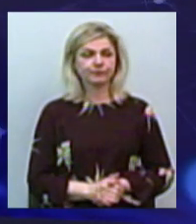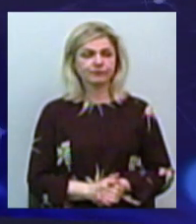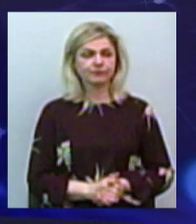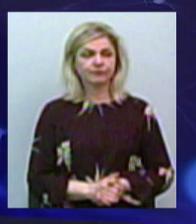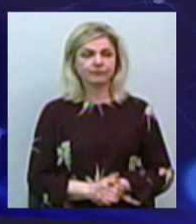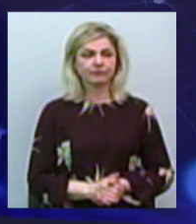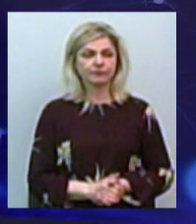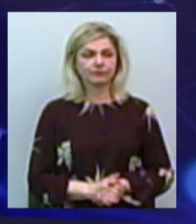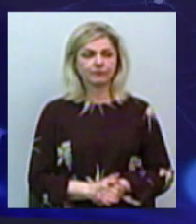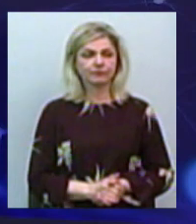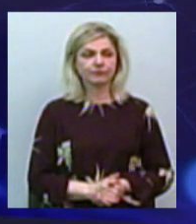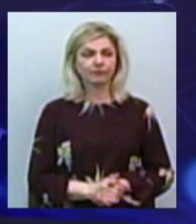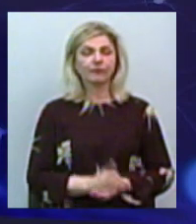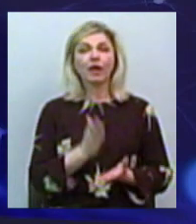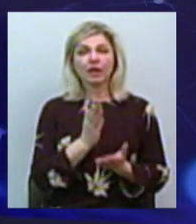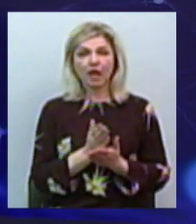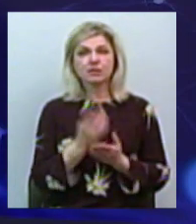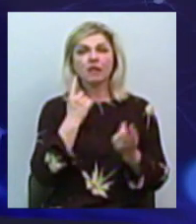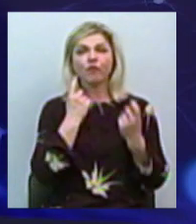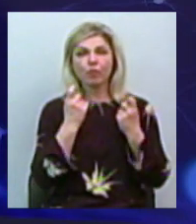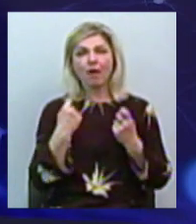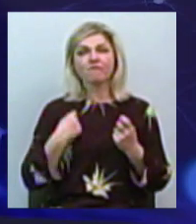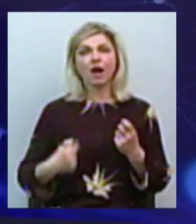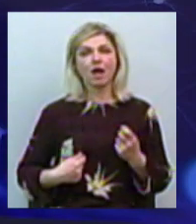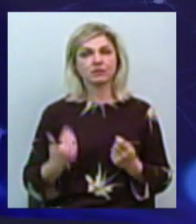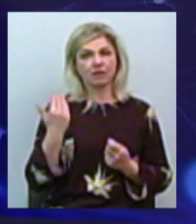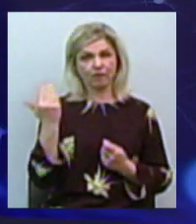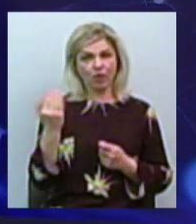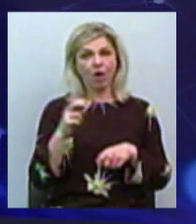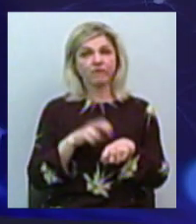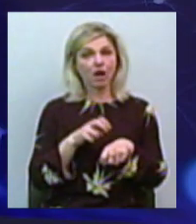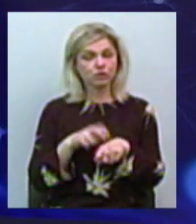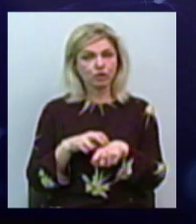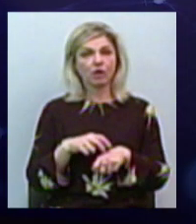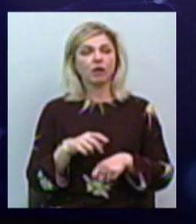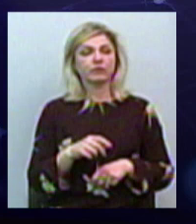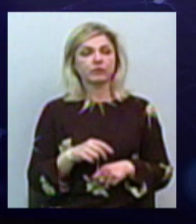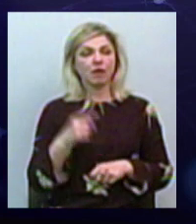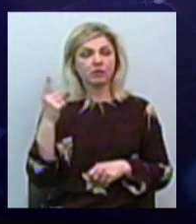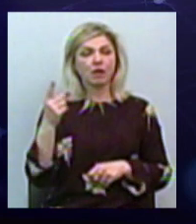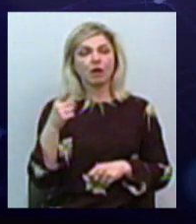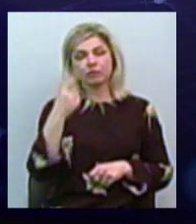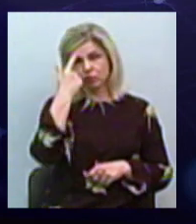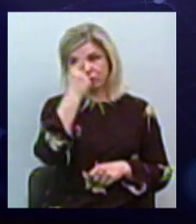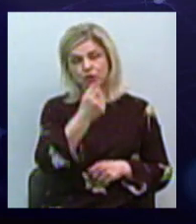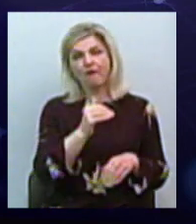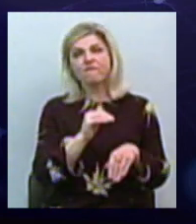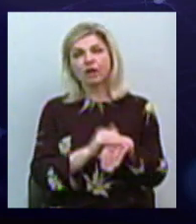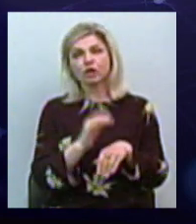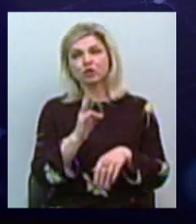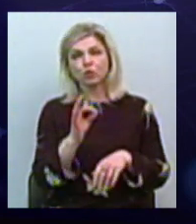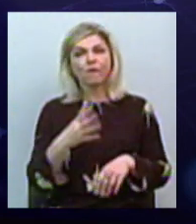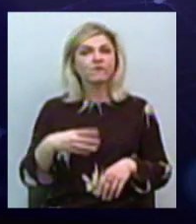існує дані французьких колег, лікарів, які дають, що у них фактично всі,